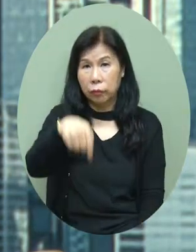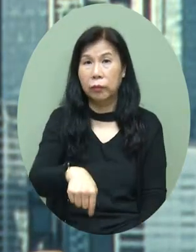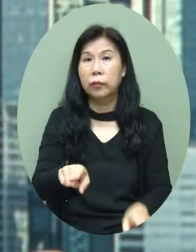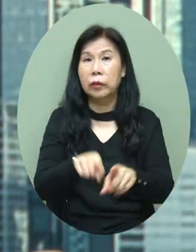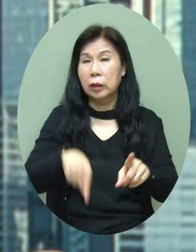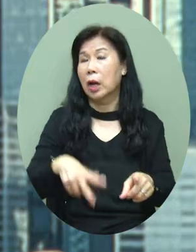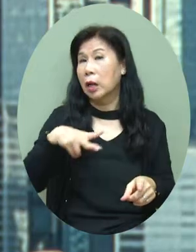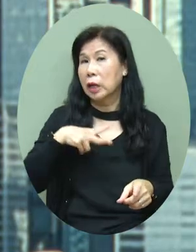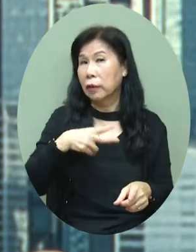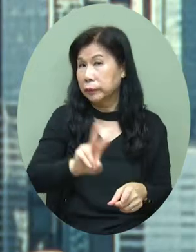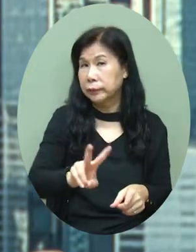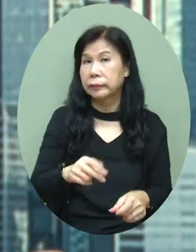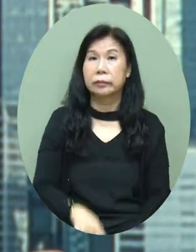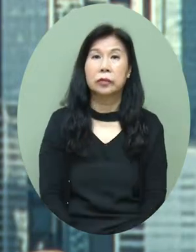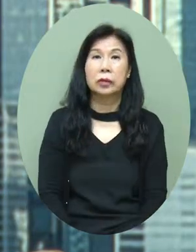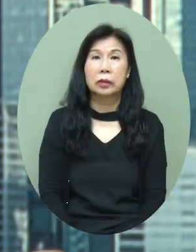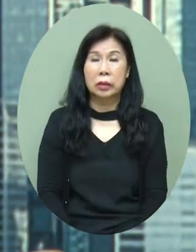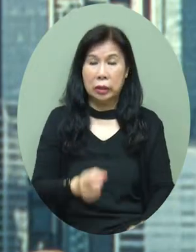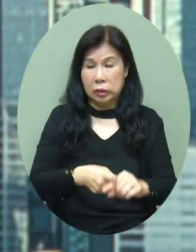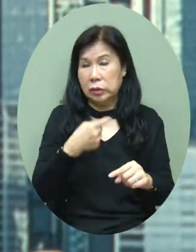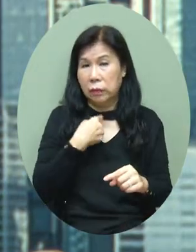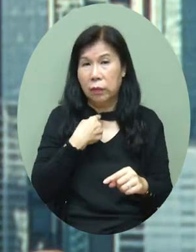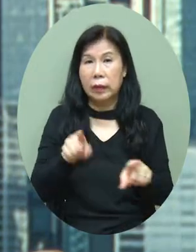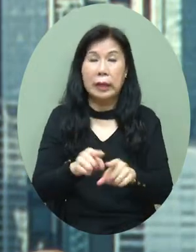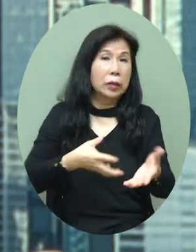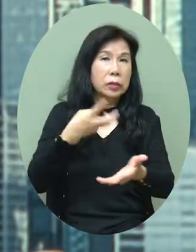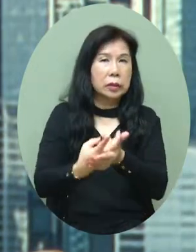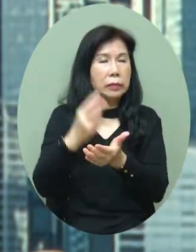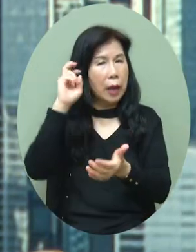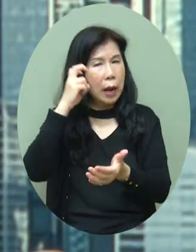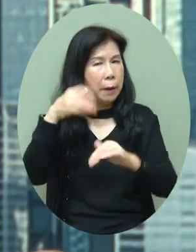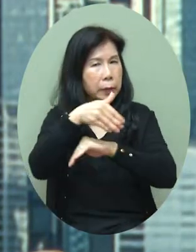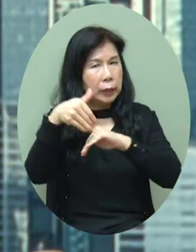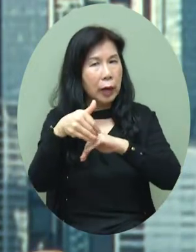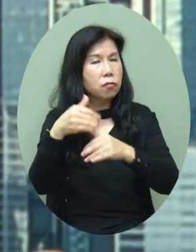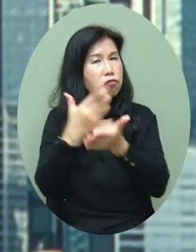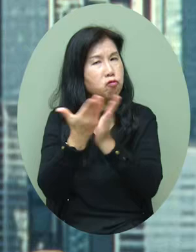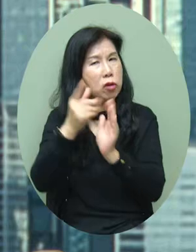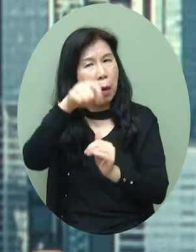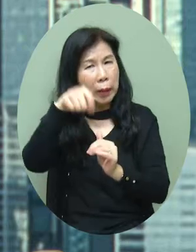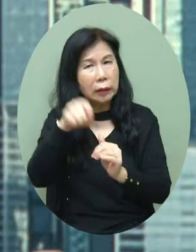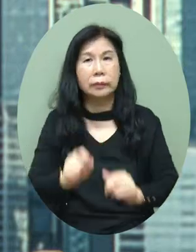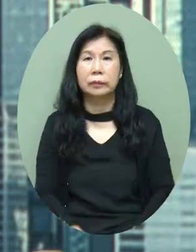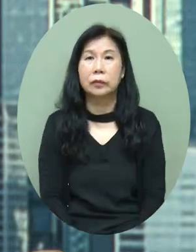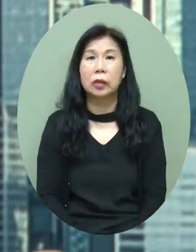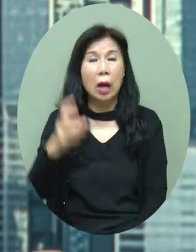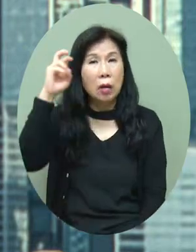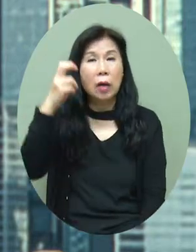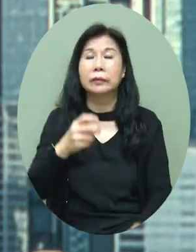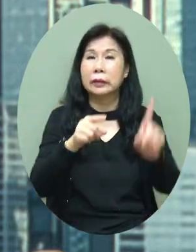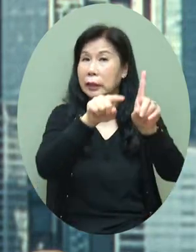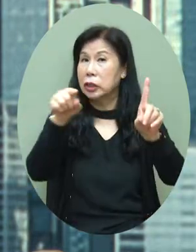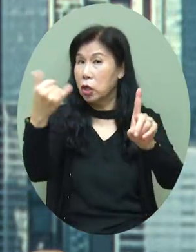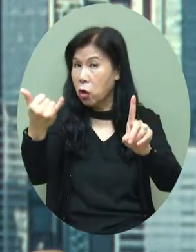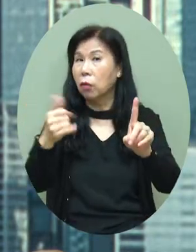喺呢個咁嘅情況之下咧，我哋係需要比較小心去處理今次呢個問題嘅。咁而我哋考慮嘅6個因